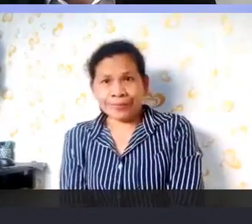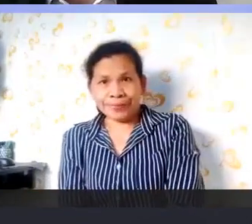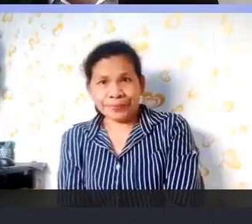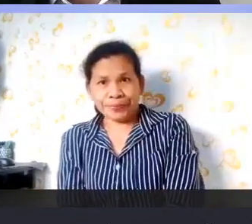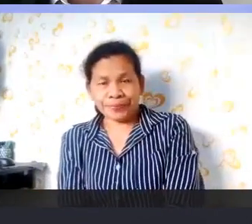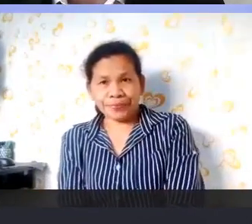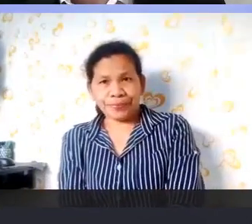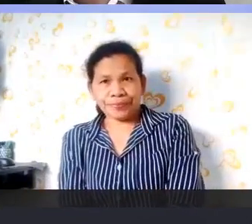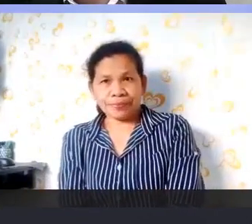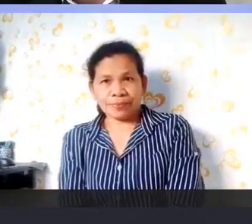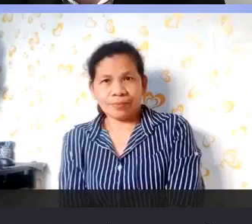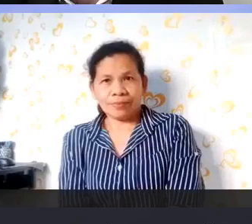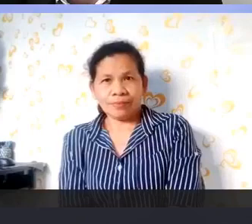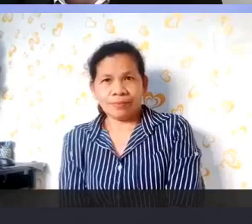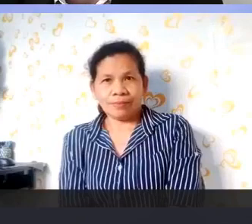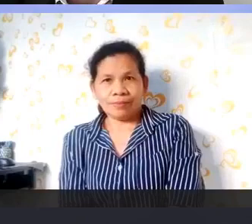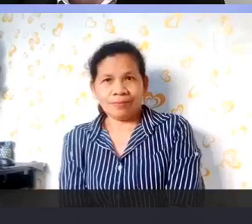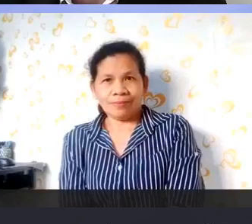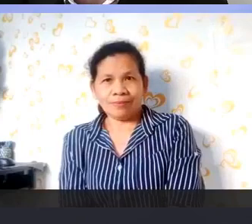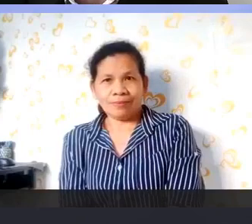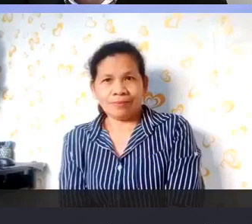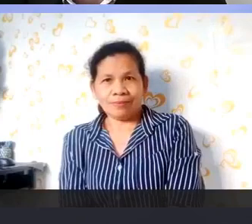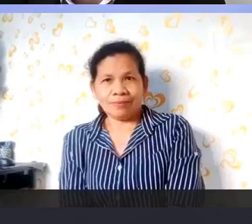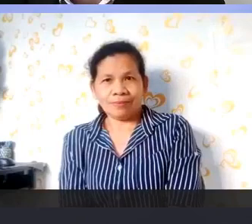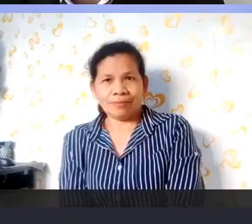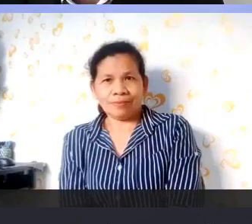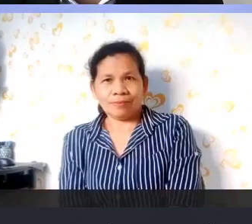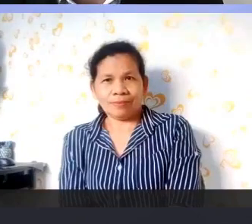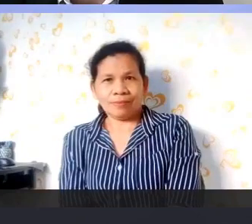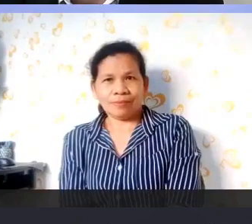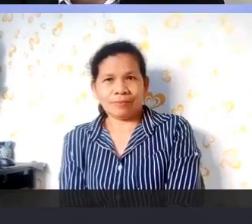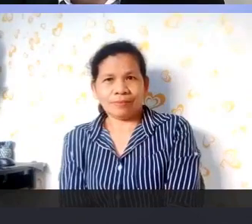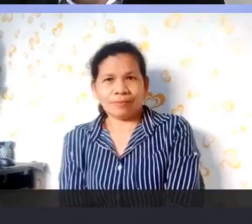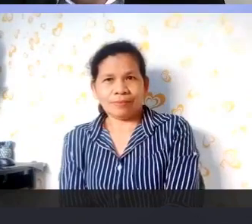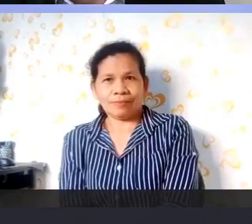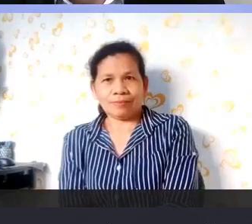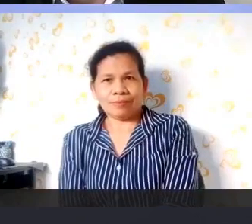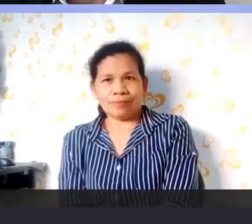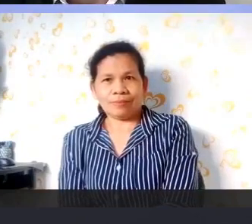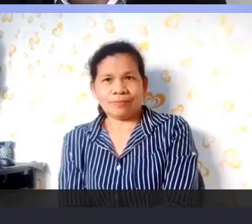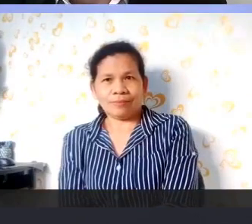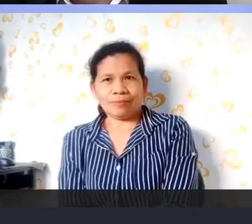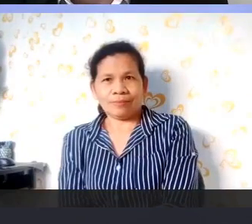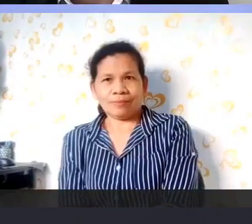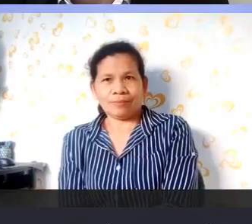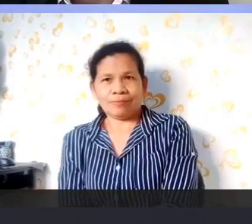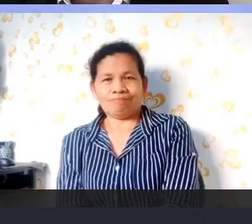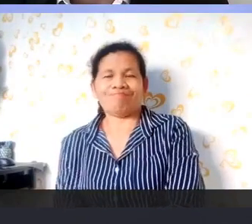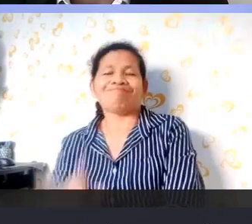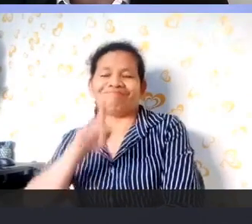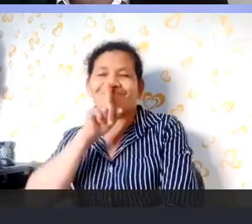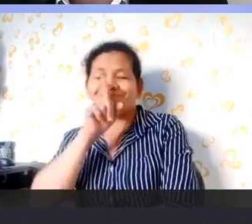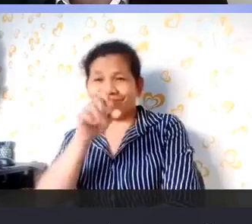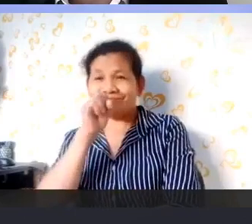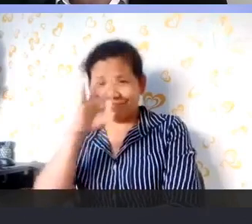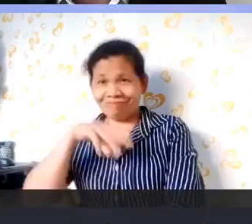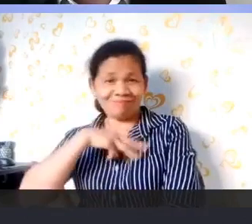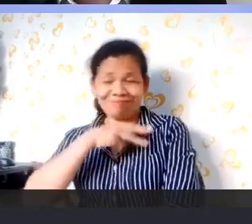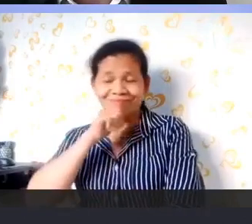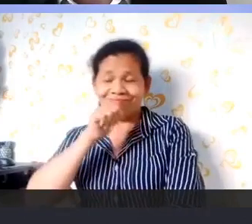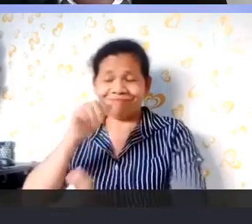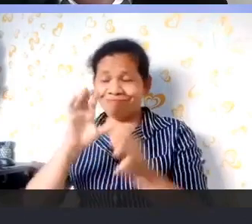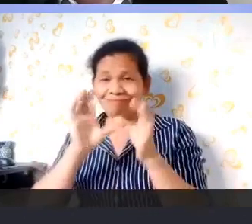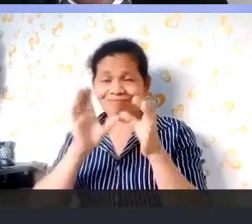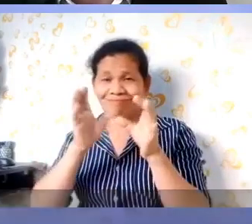yan. Lahat po yun ay may tama. Sa atin, tayo na may mga asawa. May asawa na. Ay talagang pag hindi nga tayo nakipag-usap sa ating Mrs.